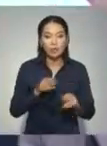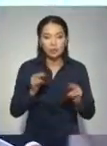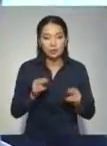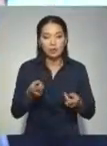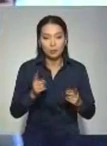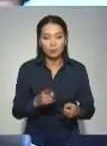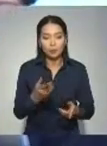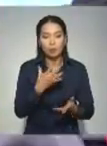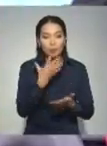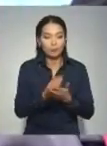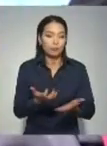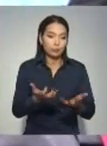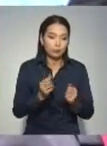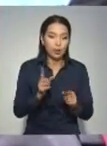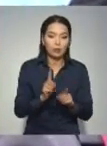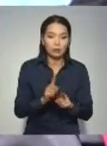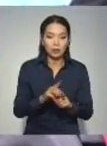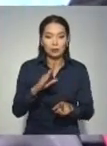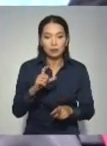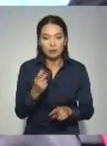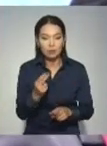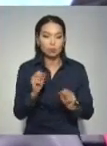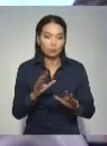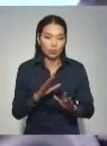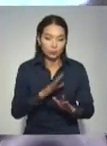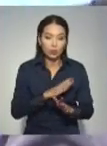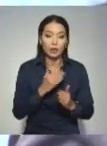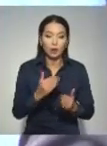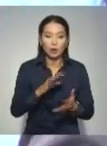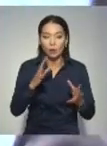нысанды өзімізге алу арқылы оның иесіне сыйлық жасаған болар едік. Және ол